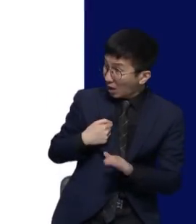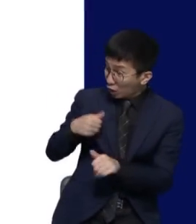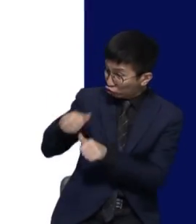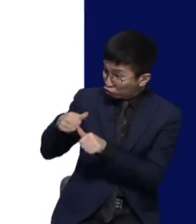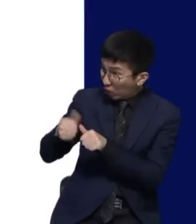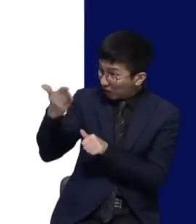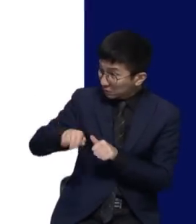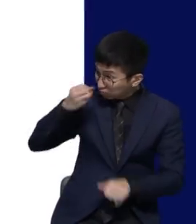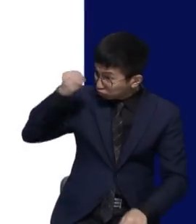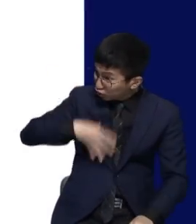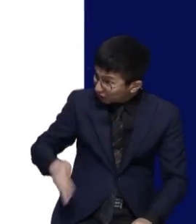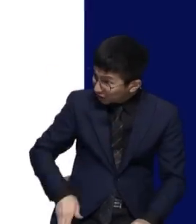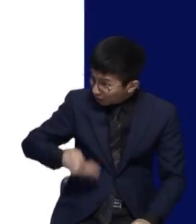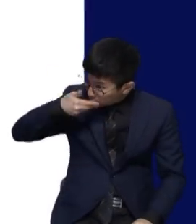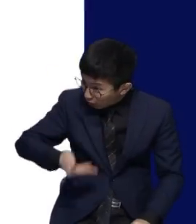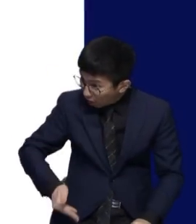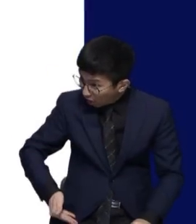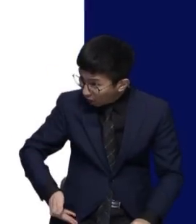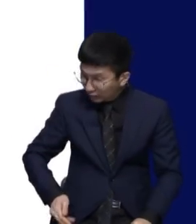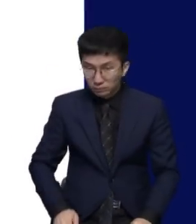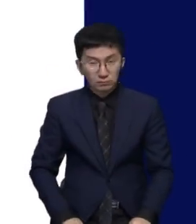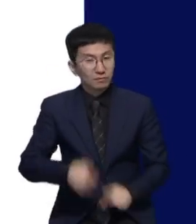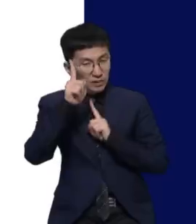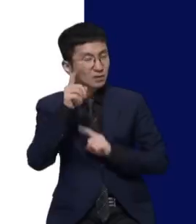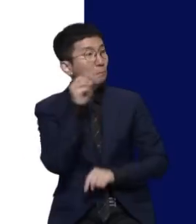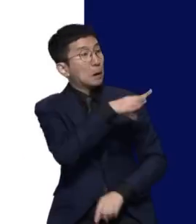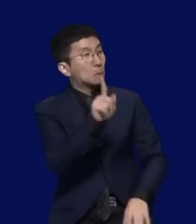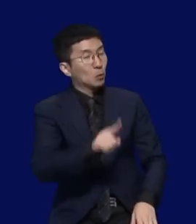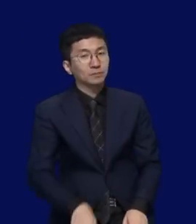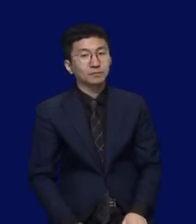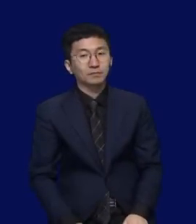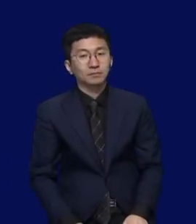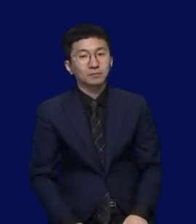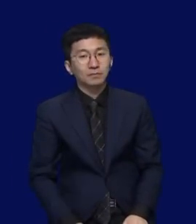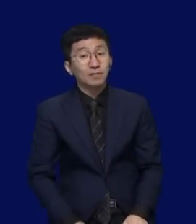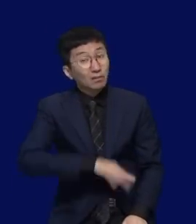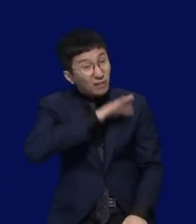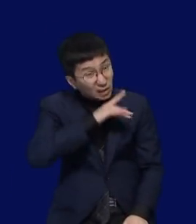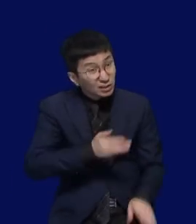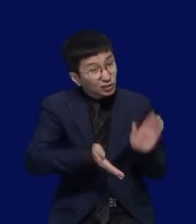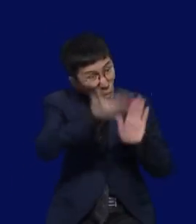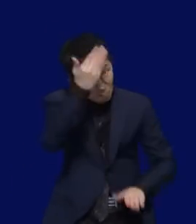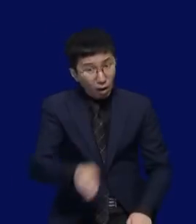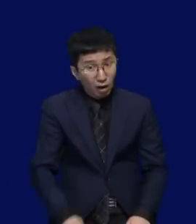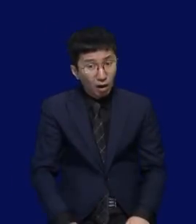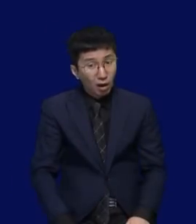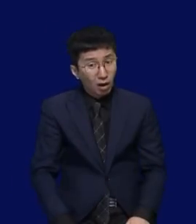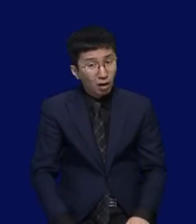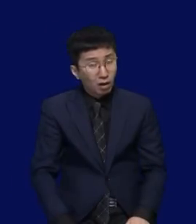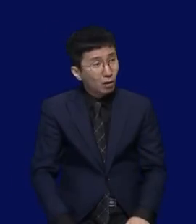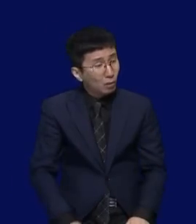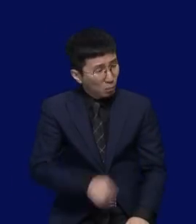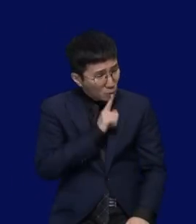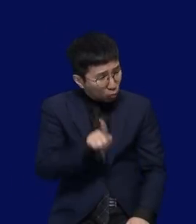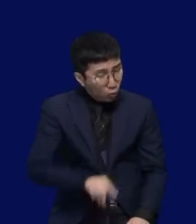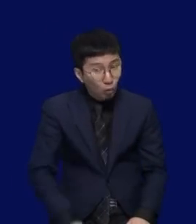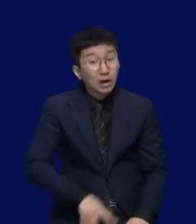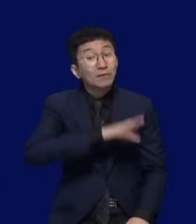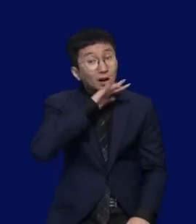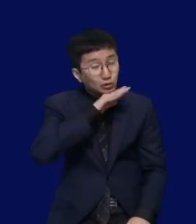만용을 부리고 있다고 지켜 가자 이 대표는 이렇게 바쳤습니다 나이가 어 또 뭐 덤벨 어떻고 이런 얘기 할 꺼 버린 요코